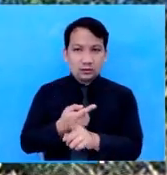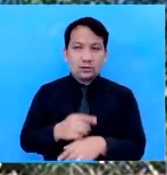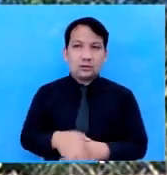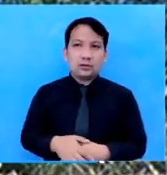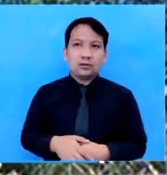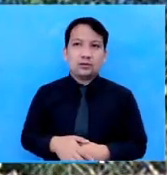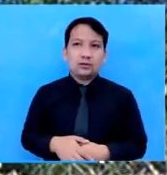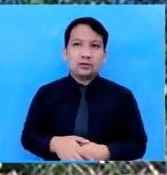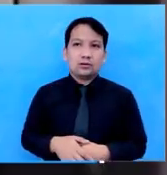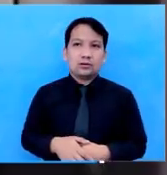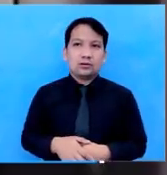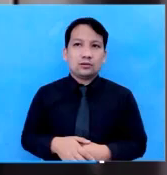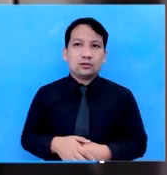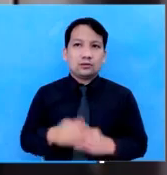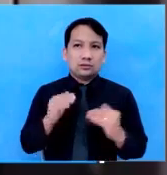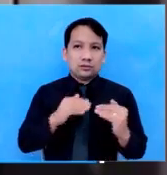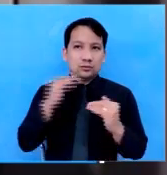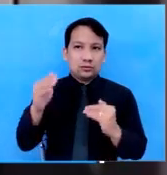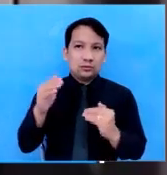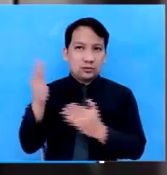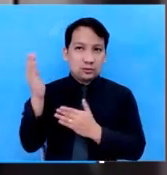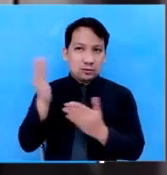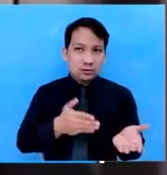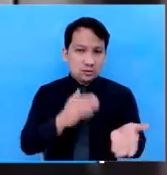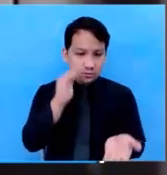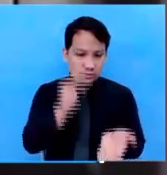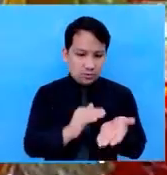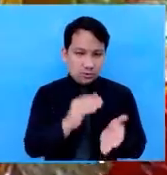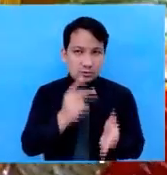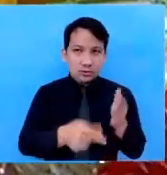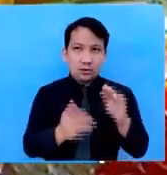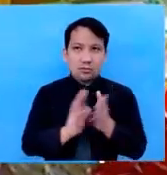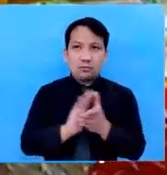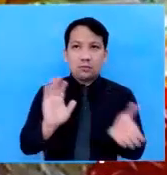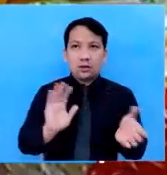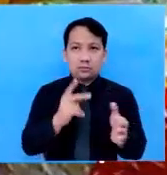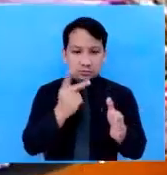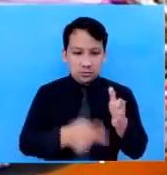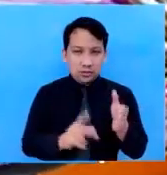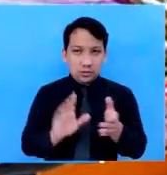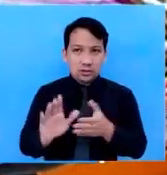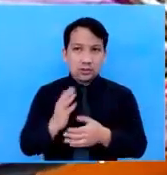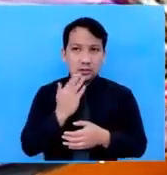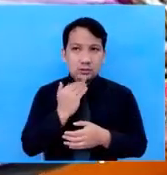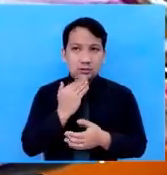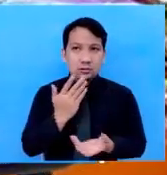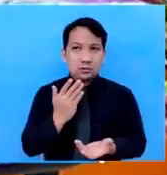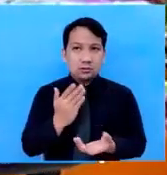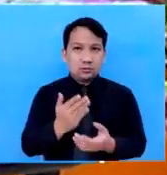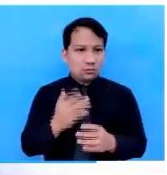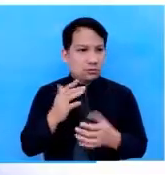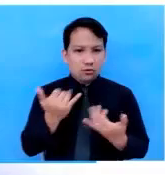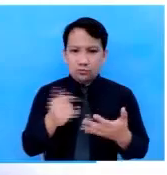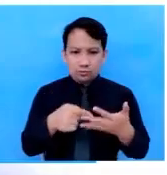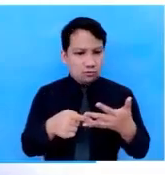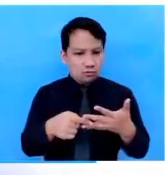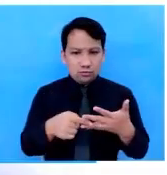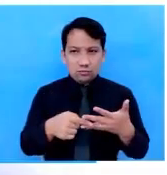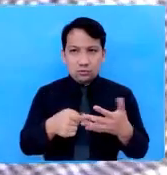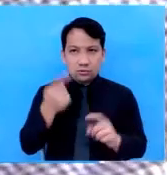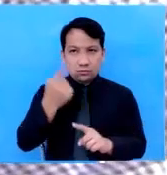stepping up to the plate to bring down very high retail prices. In less than a month or a month and a half,